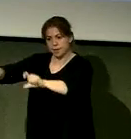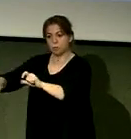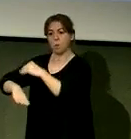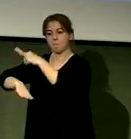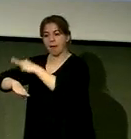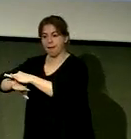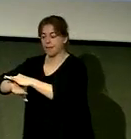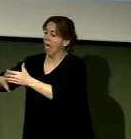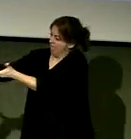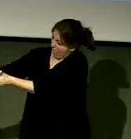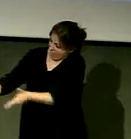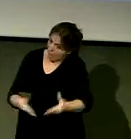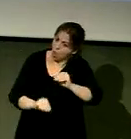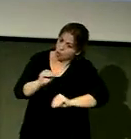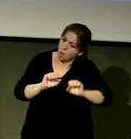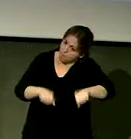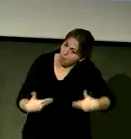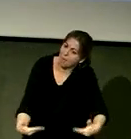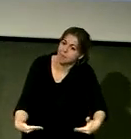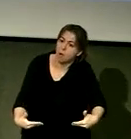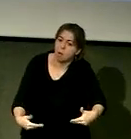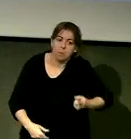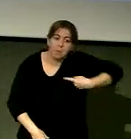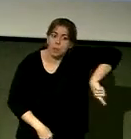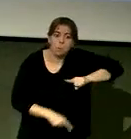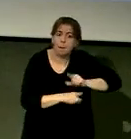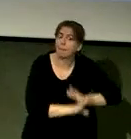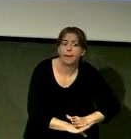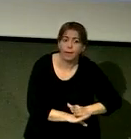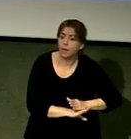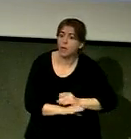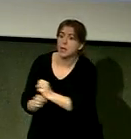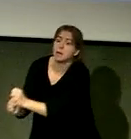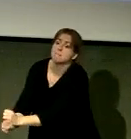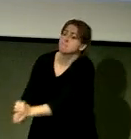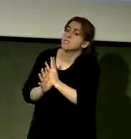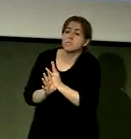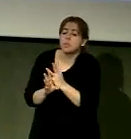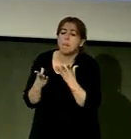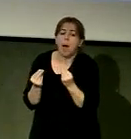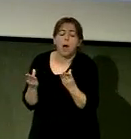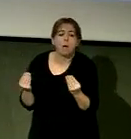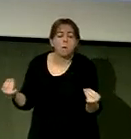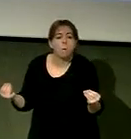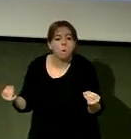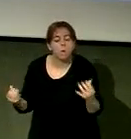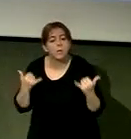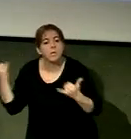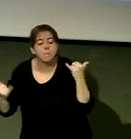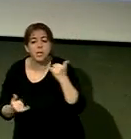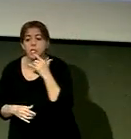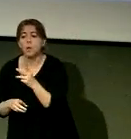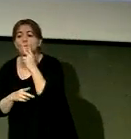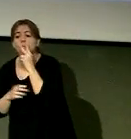pas tout à fait prêts et que ça faisait beaucoup de monde. Parce que si vous calculez bien, entre 12 millions de